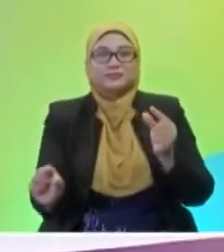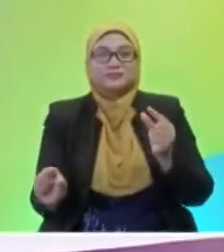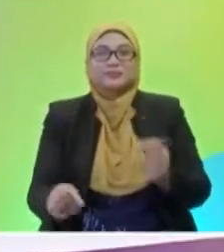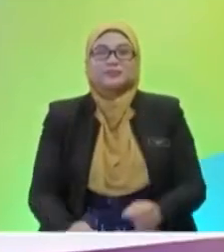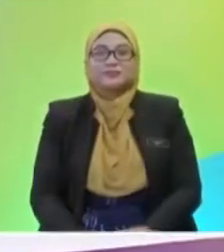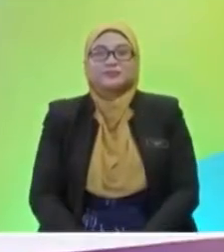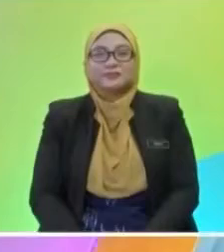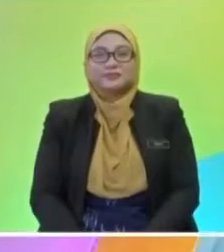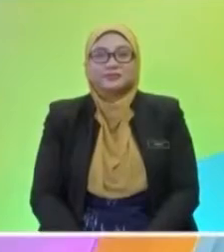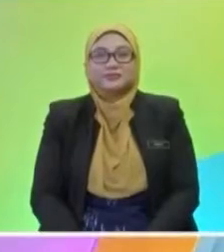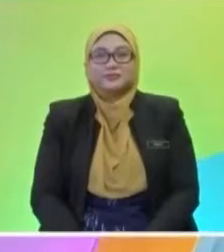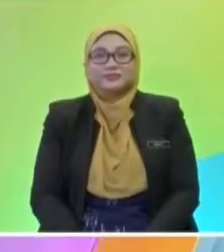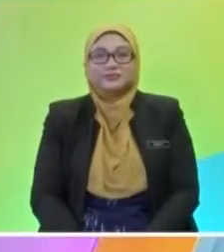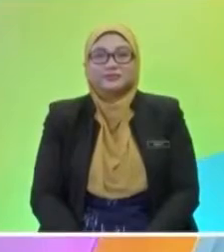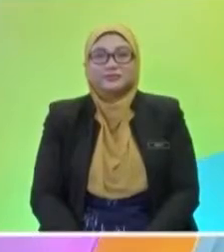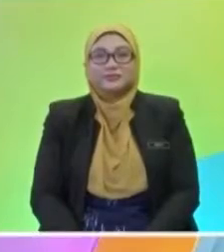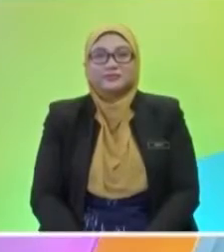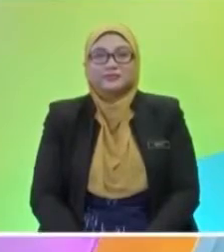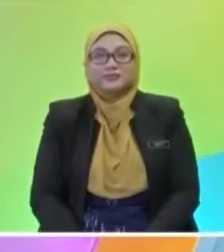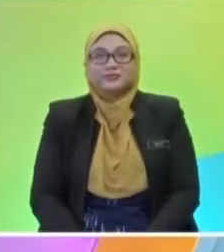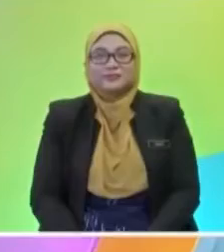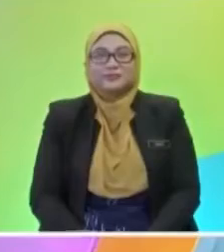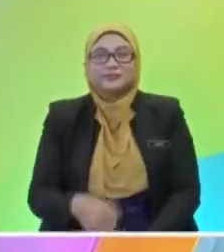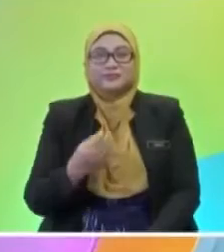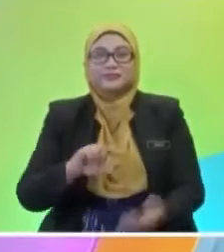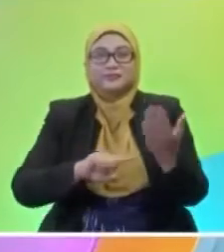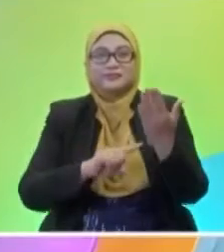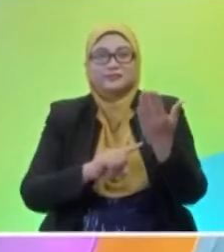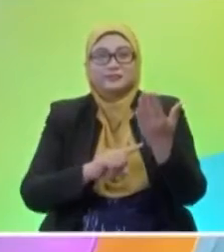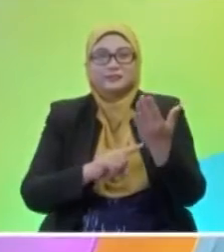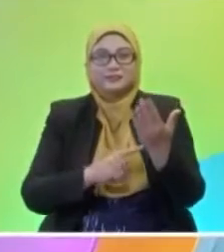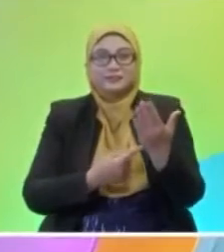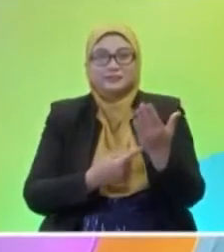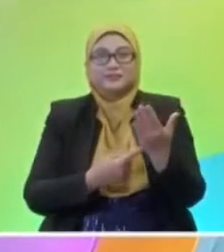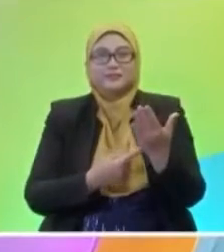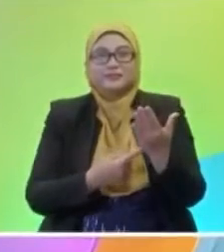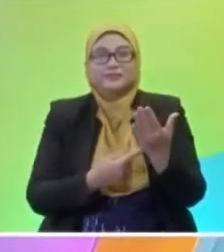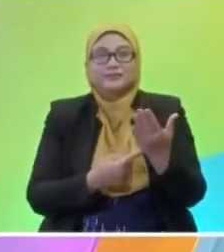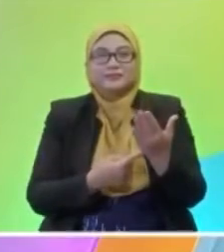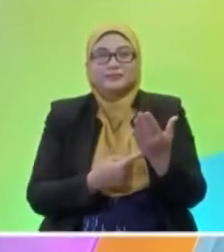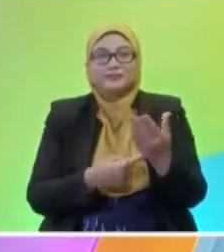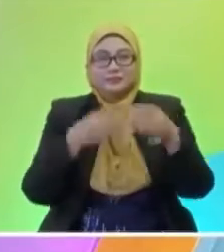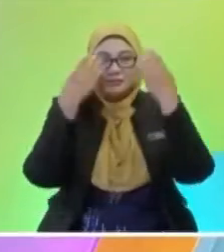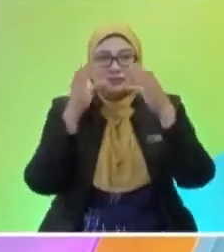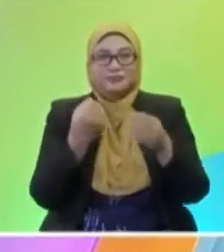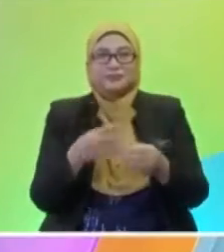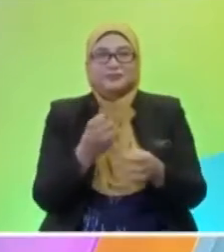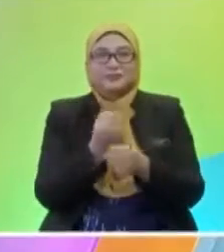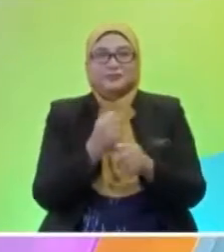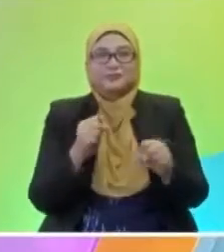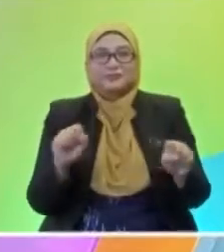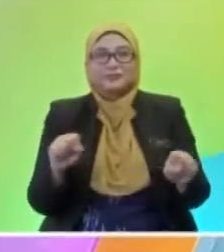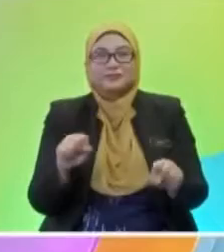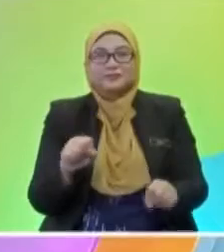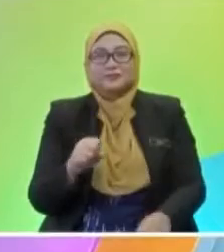Okey. Okey, Syafiqah dah siap belum? Dah mula, cikgu. Saya nak pastikan senang nak pegang. Okey, jadi cikgu dah siap. Sekejap je cikgu sebab